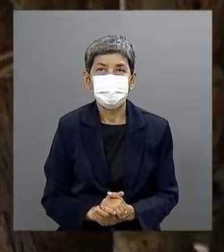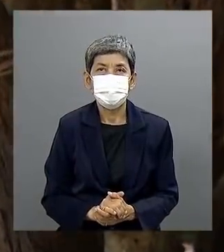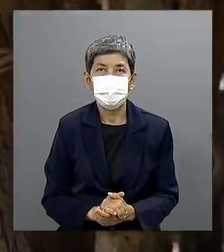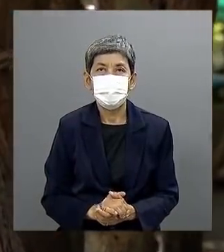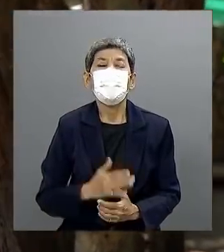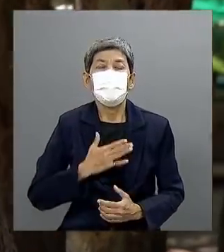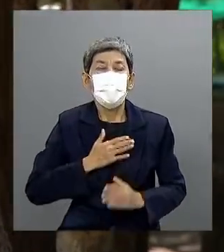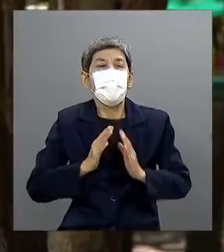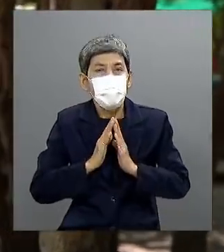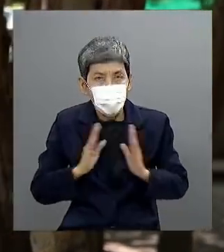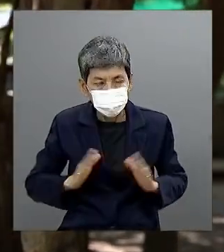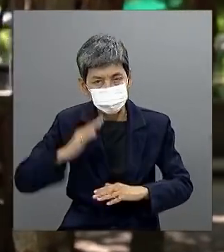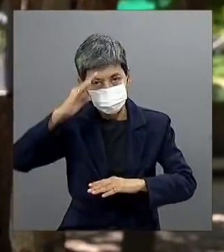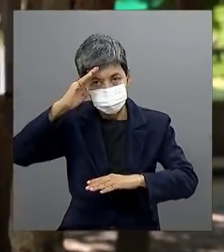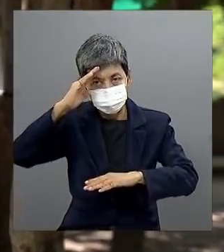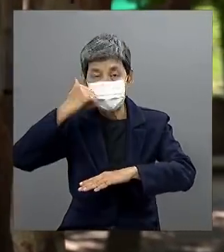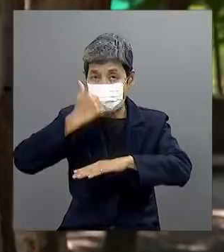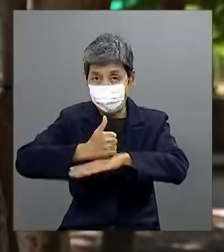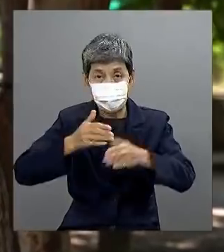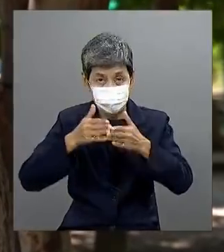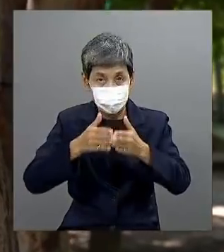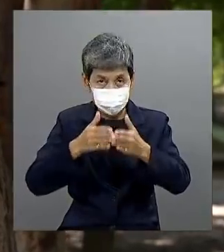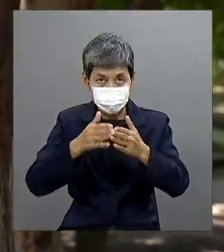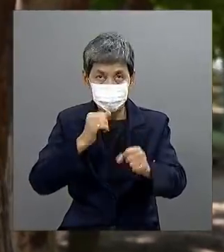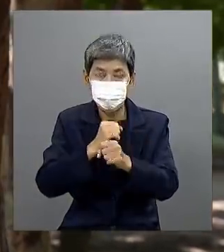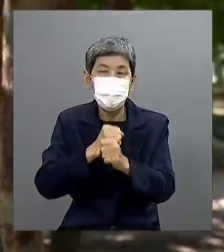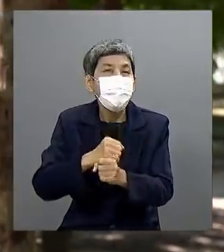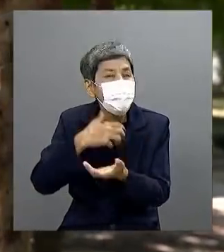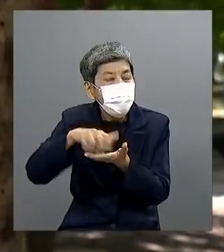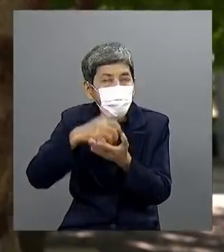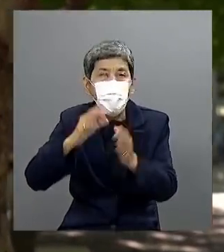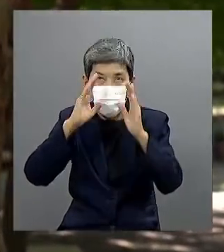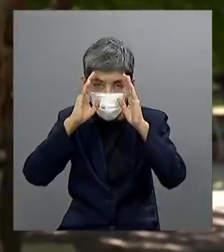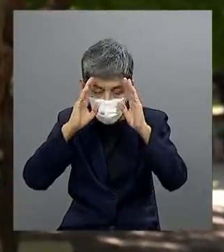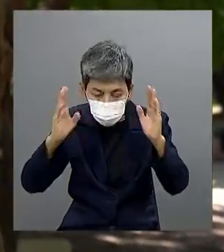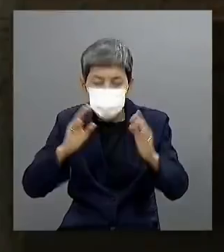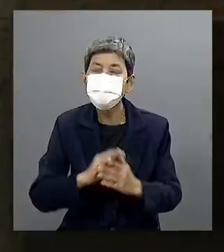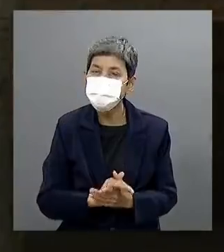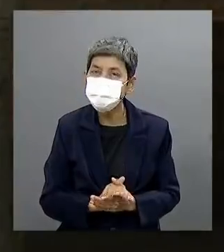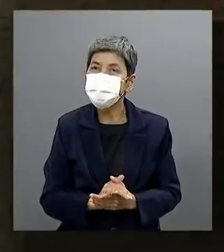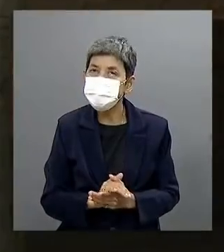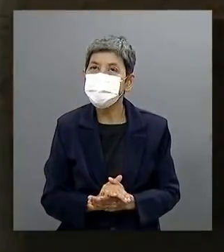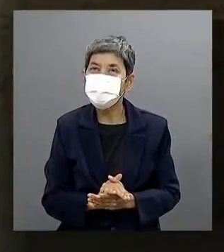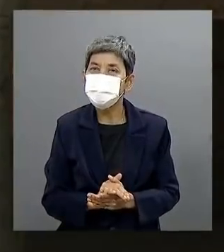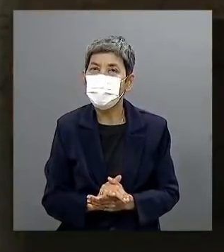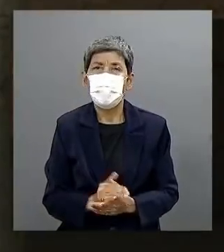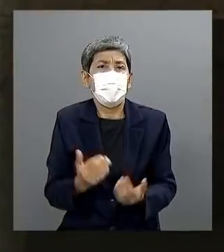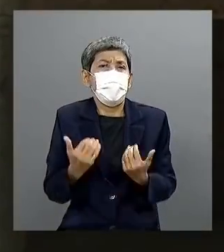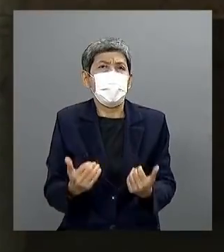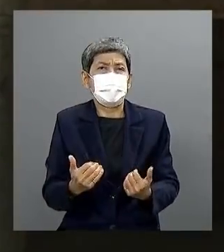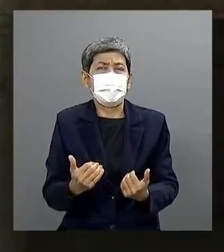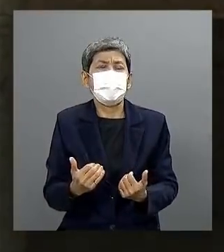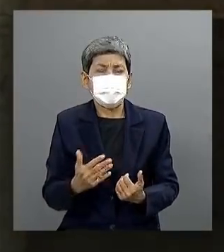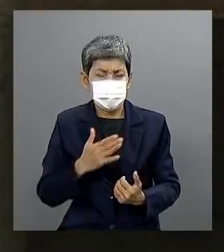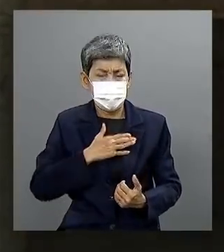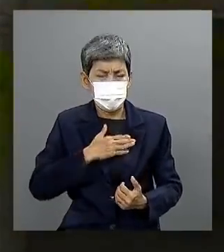วาเอกอนันต์สุราวันมากๆที่มามอบความรู้กันแบบแน่นเอียดเลยนะครับแต่วันนี้สาระที่ขนมาให้คุณผู้ช